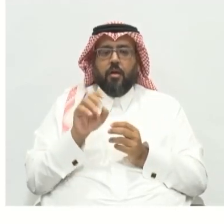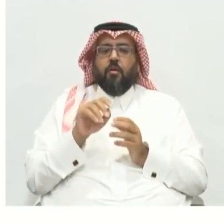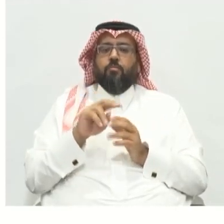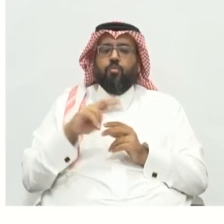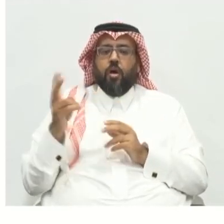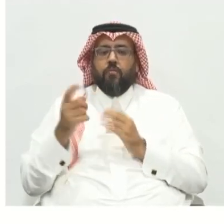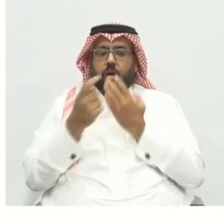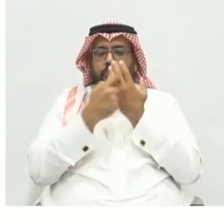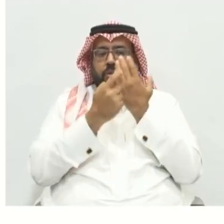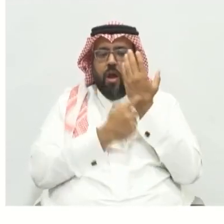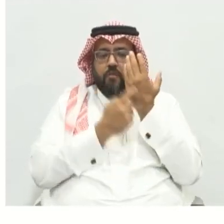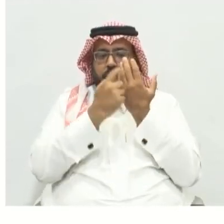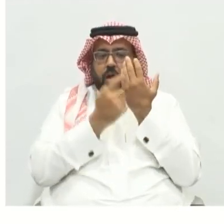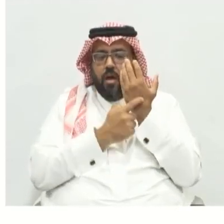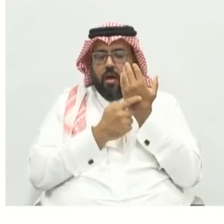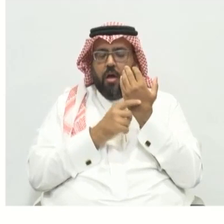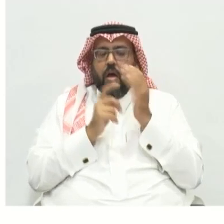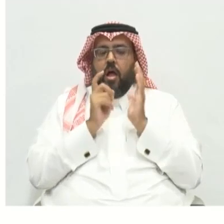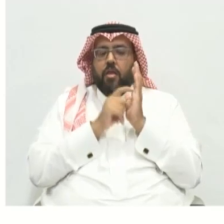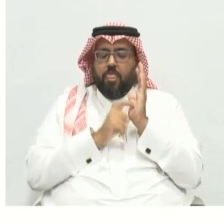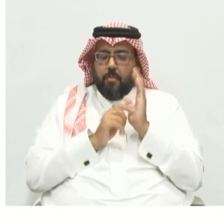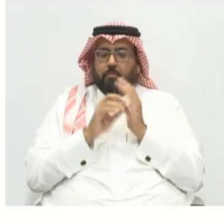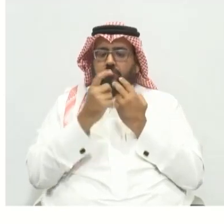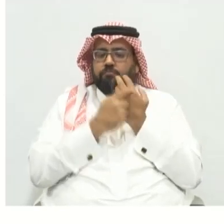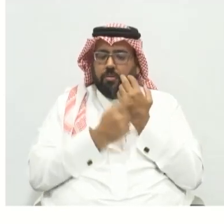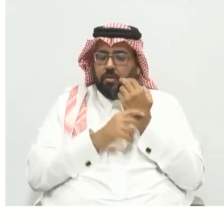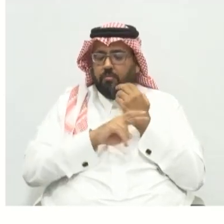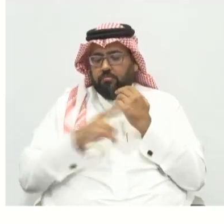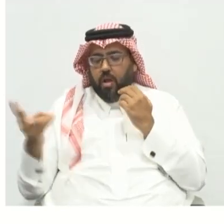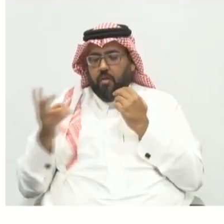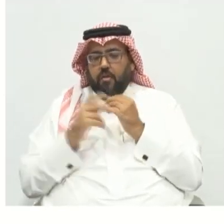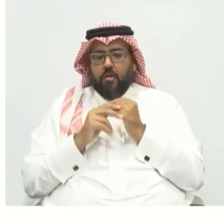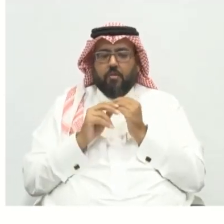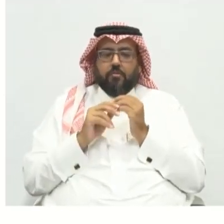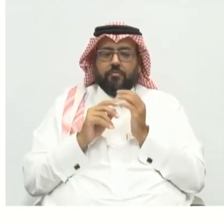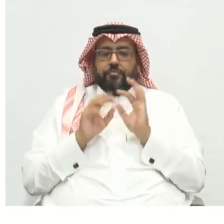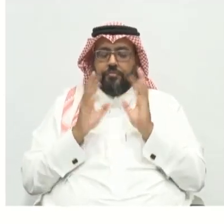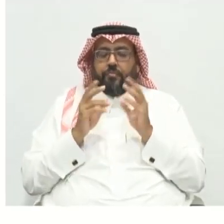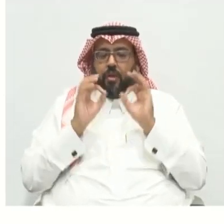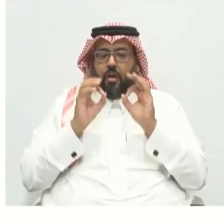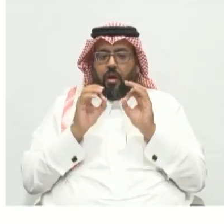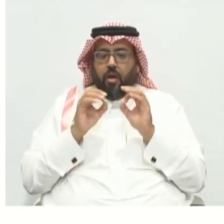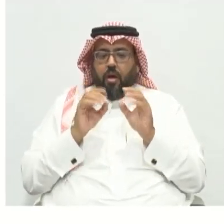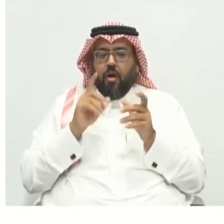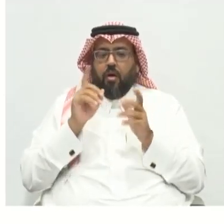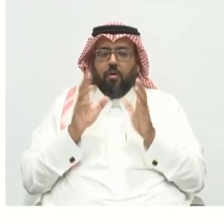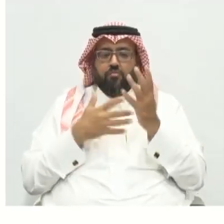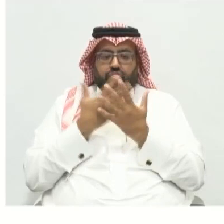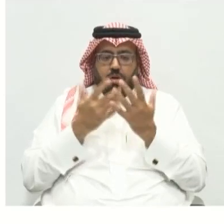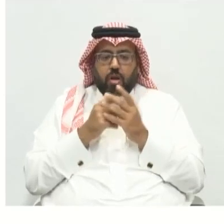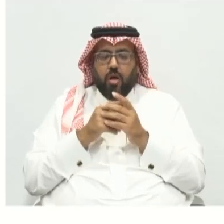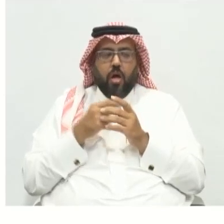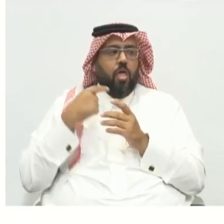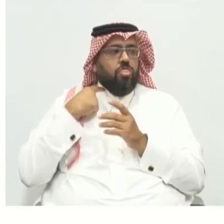مخالفه القواعد القانونيه تحمي مصالح والحقوق الخاصه للاشخاص والهدف من ذلك جبر الضرر ويقع على